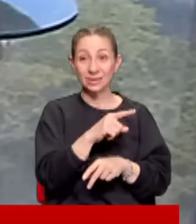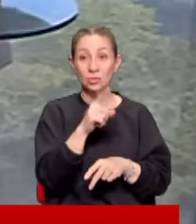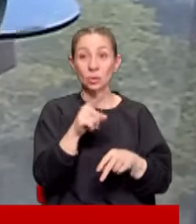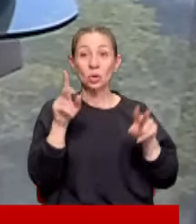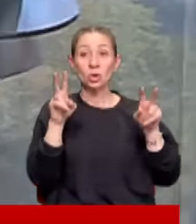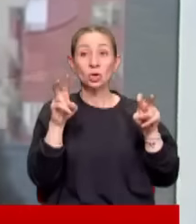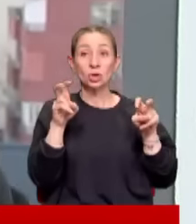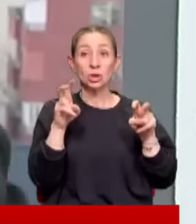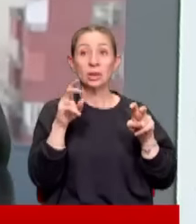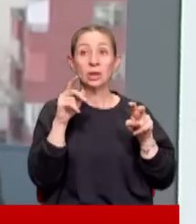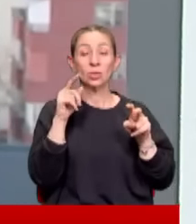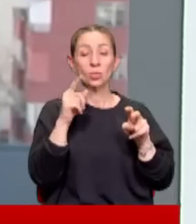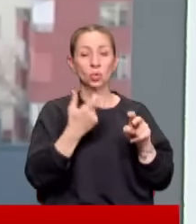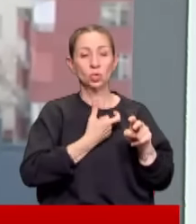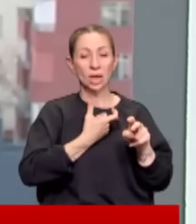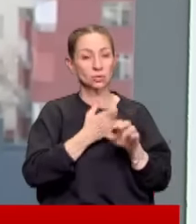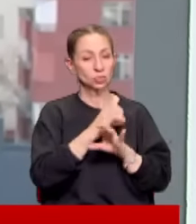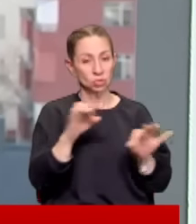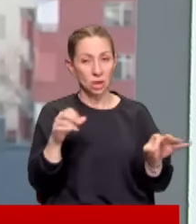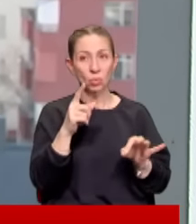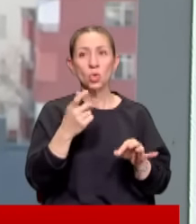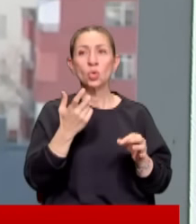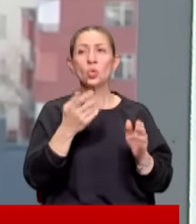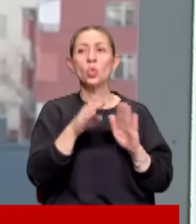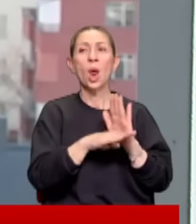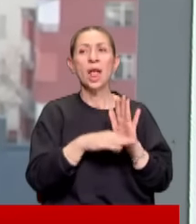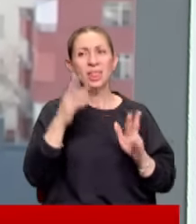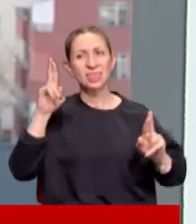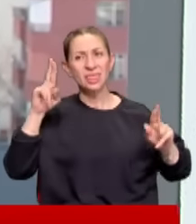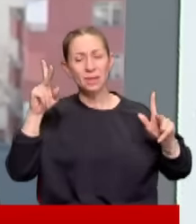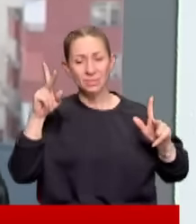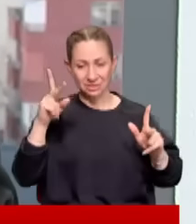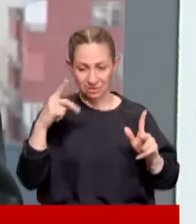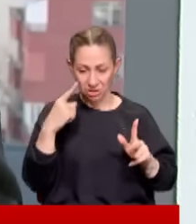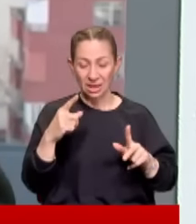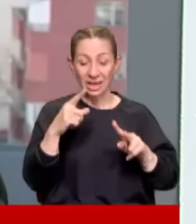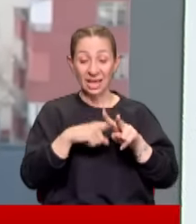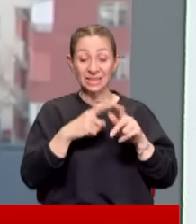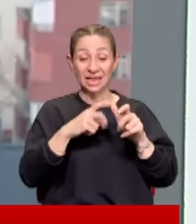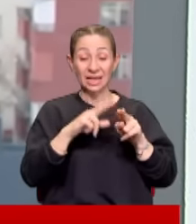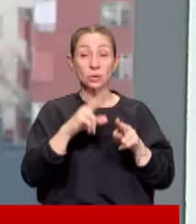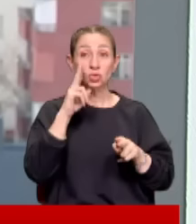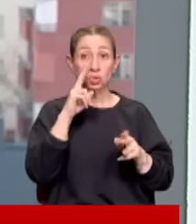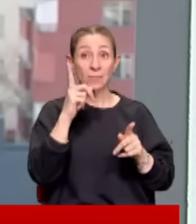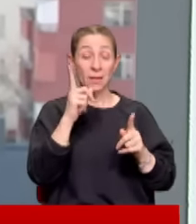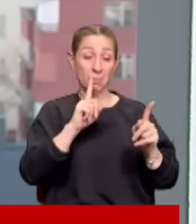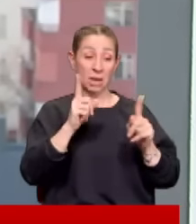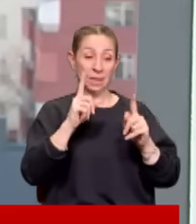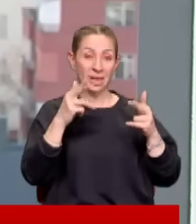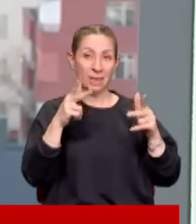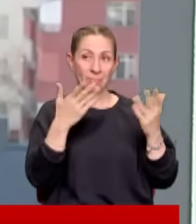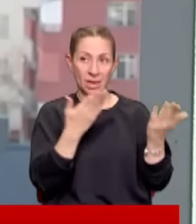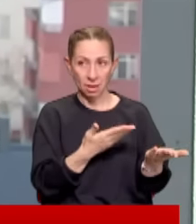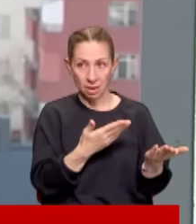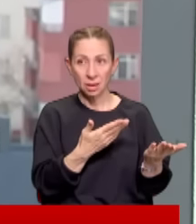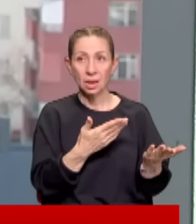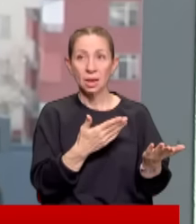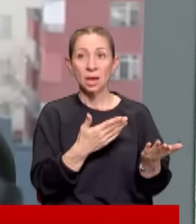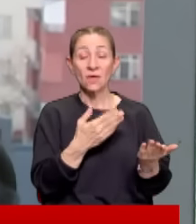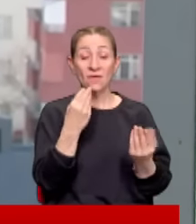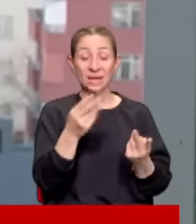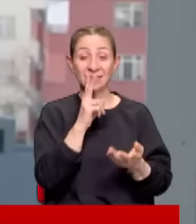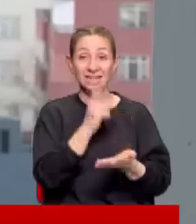konuda bu hukuksuzluğa, bu kanunsuzluğa, bu kural tanımazlığa. Çünkü Yüksek Seçim Kurulu sonuçta bir yargı organıdır.